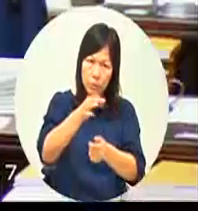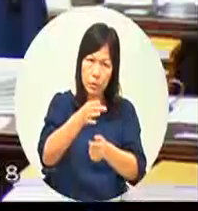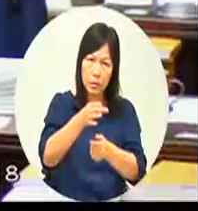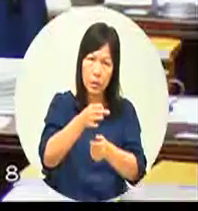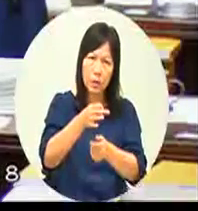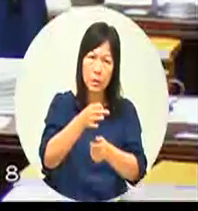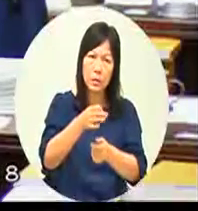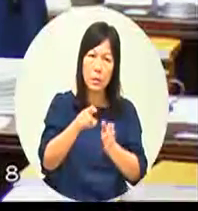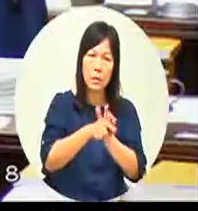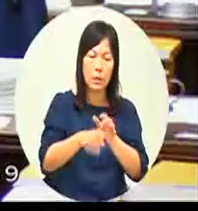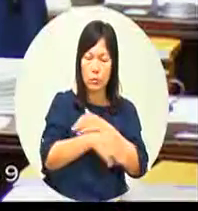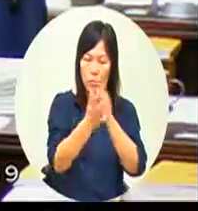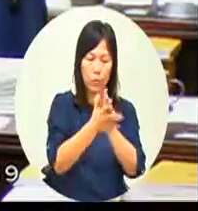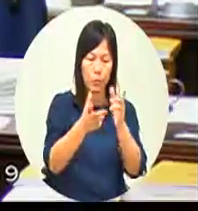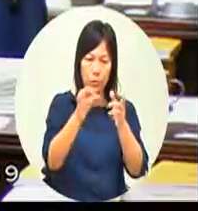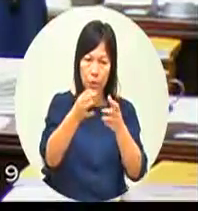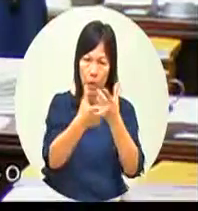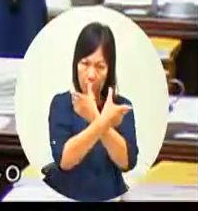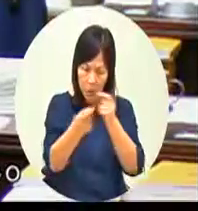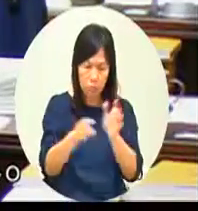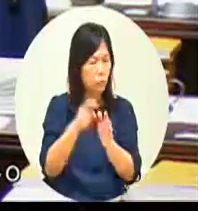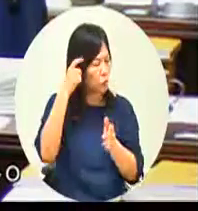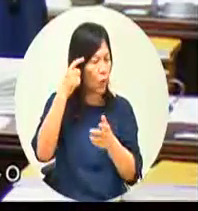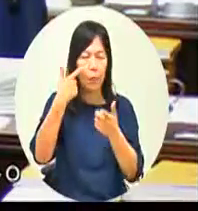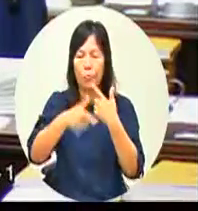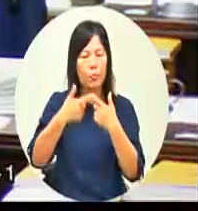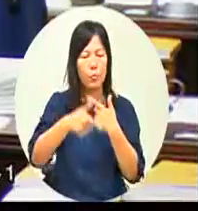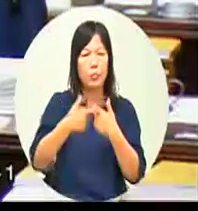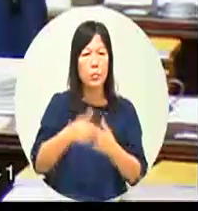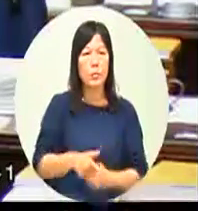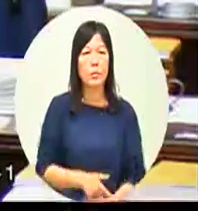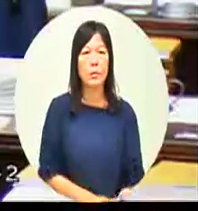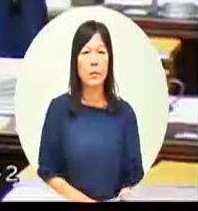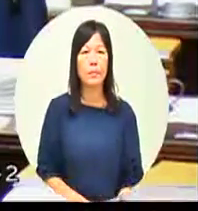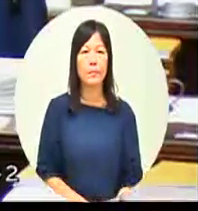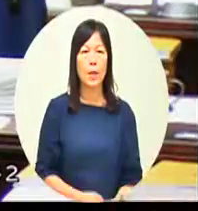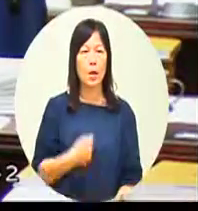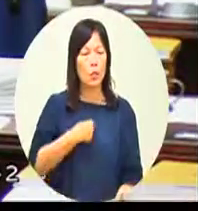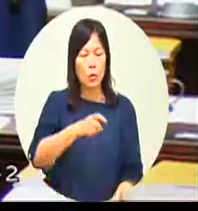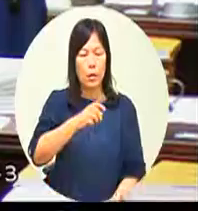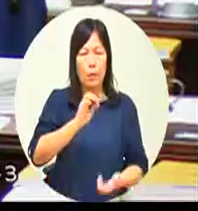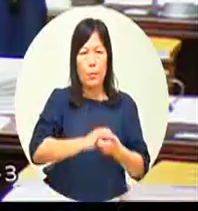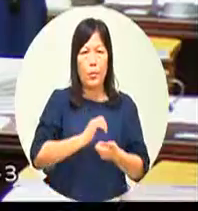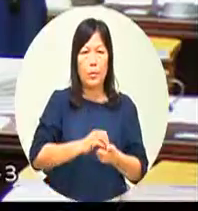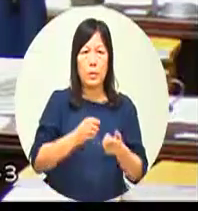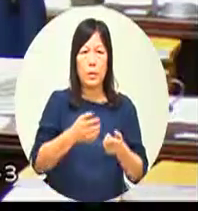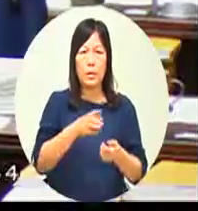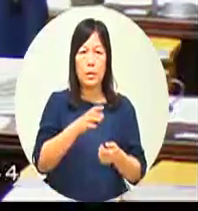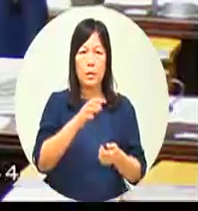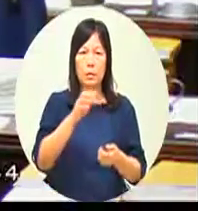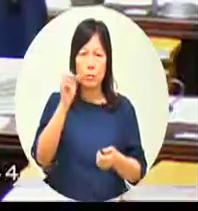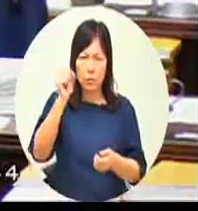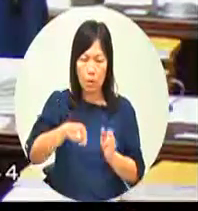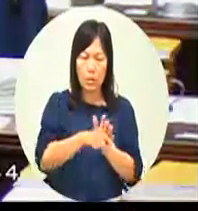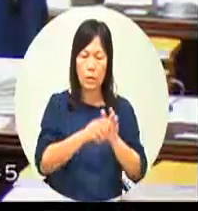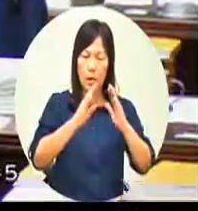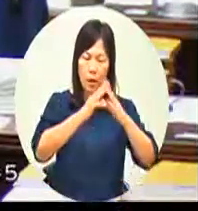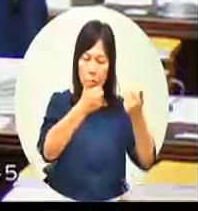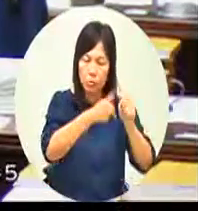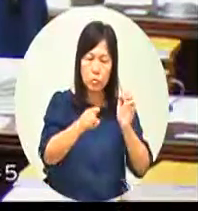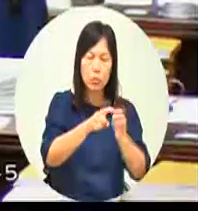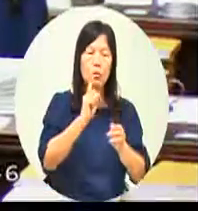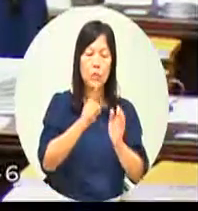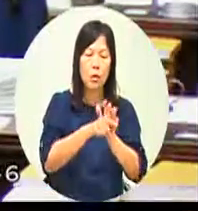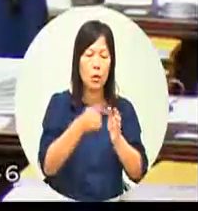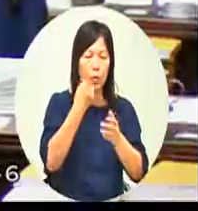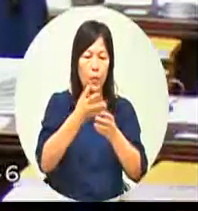这个一致的费用，我觉得是不合理的，因为我也不见得 赞同说有一些议员讲说我们完